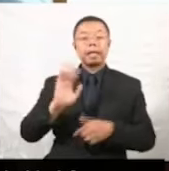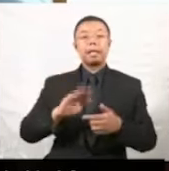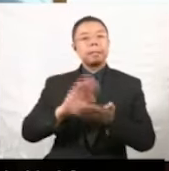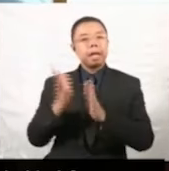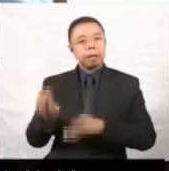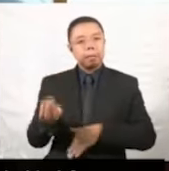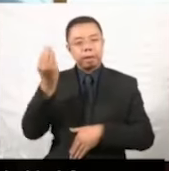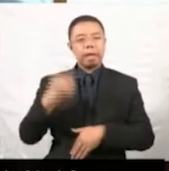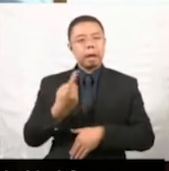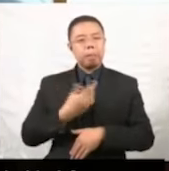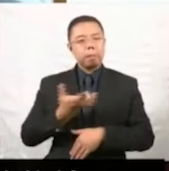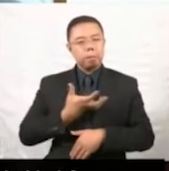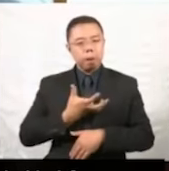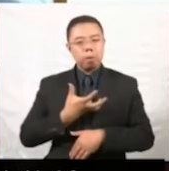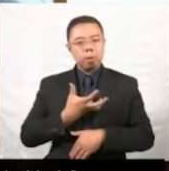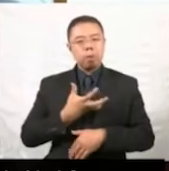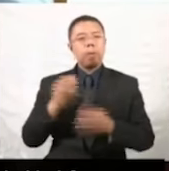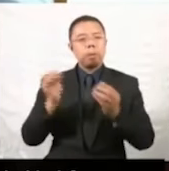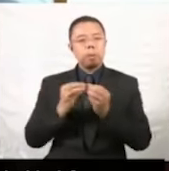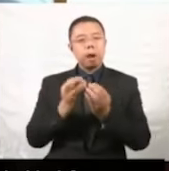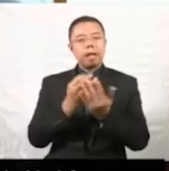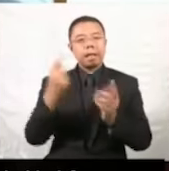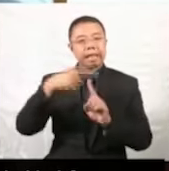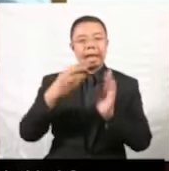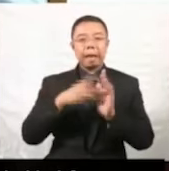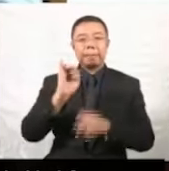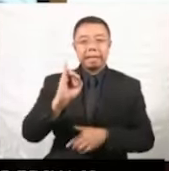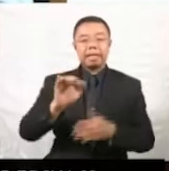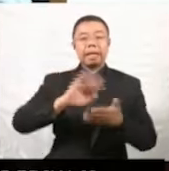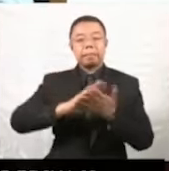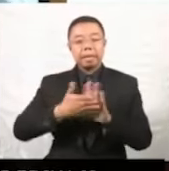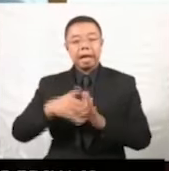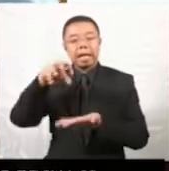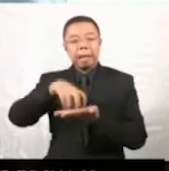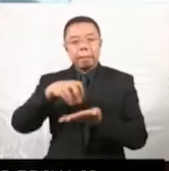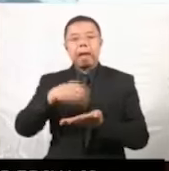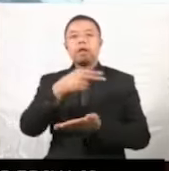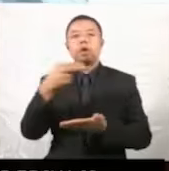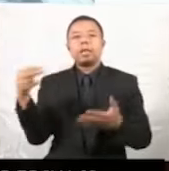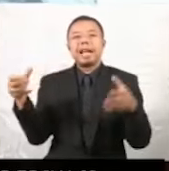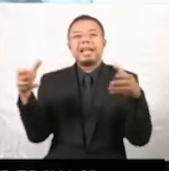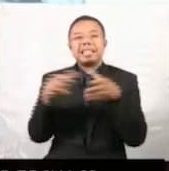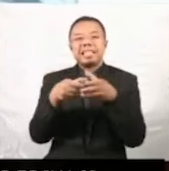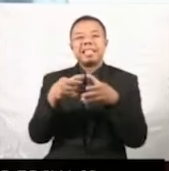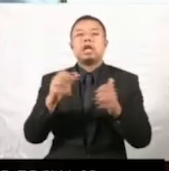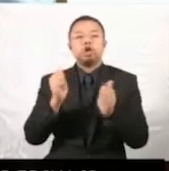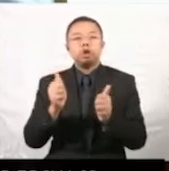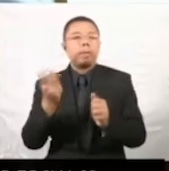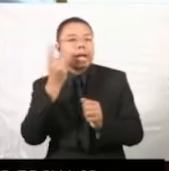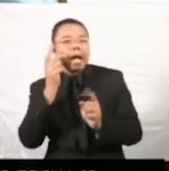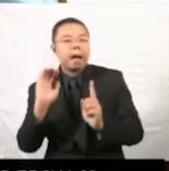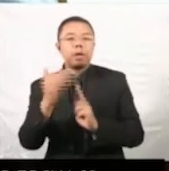memimpin kami akan menjadikan Taman Mini sebagai e miniatur Indonesia untuk menjaga